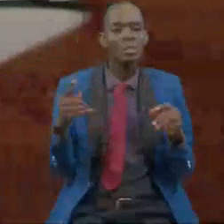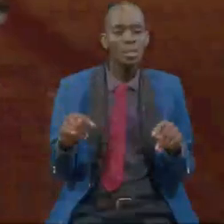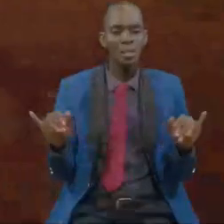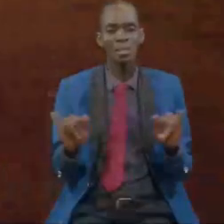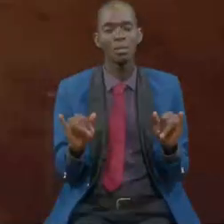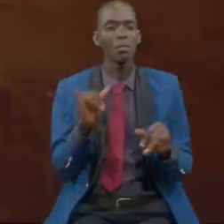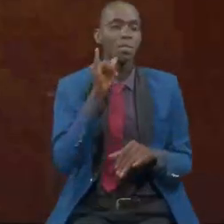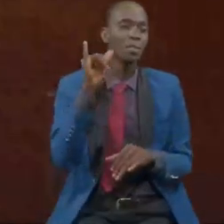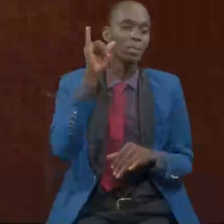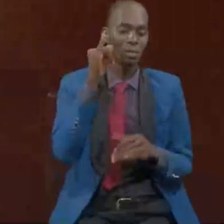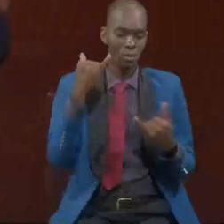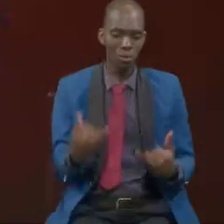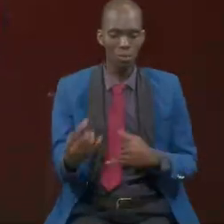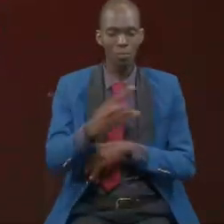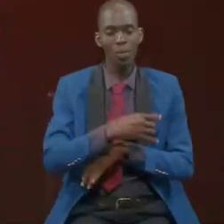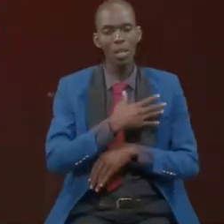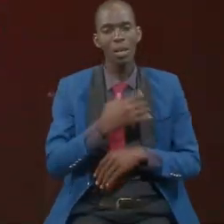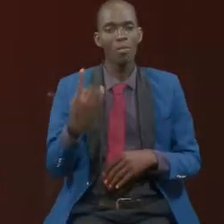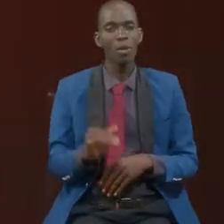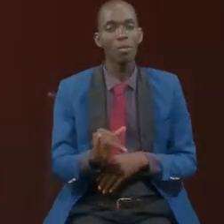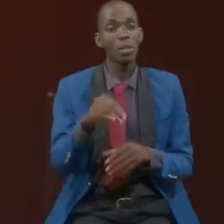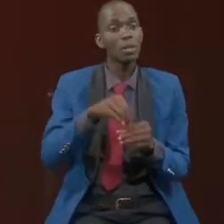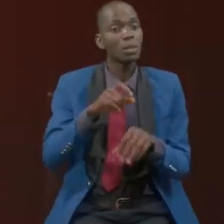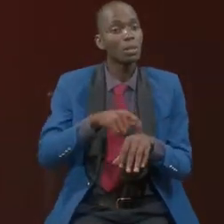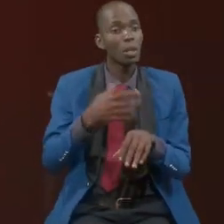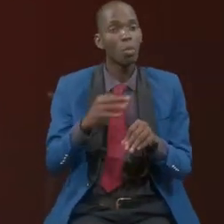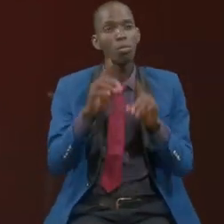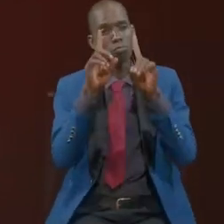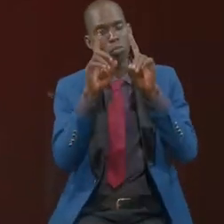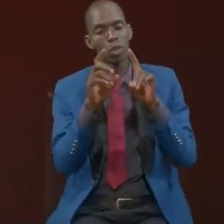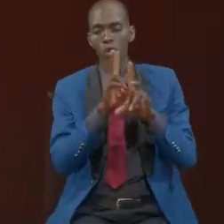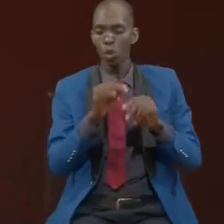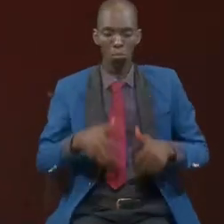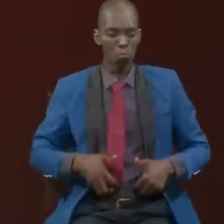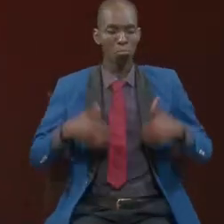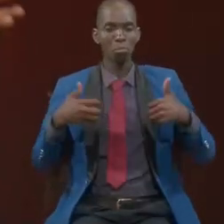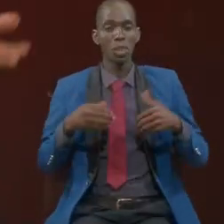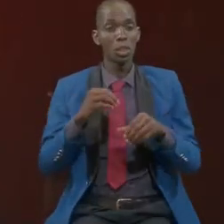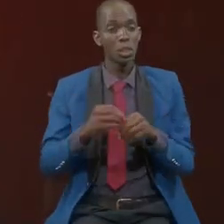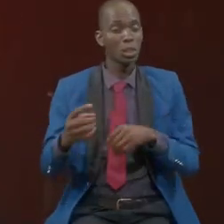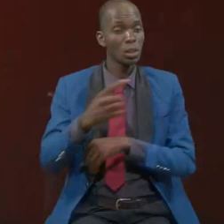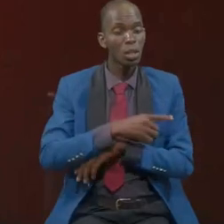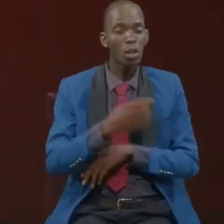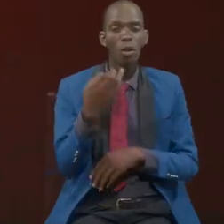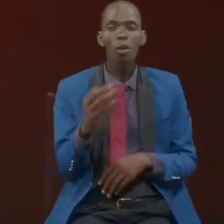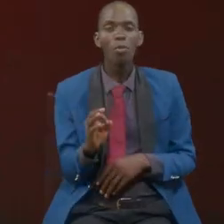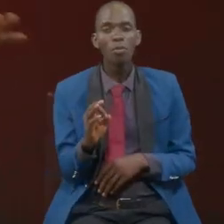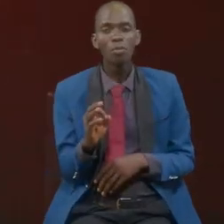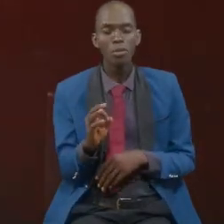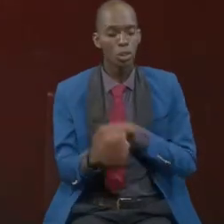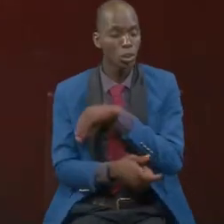place. Le même hier, le même aujourd'hui et pour toujours. Au jour de la passion,